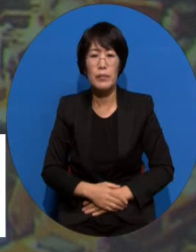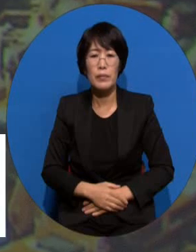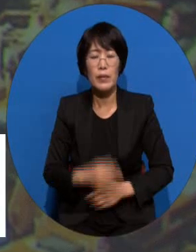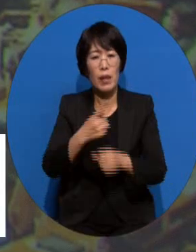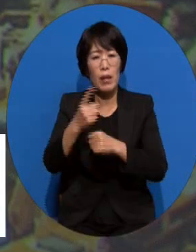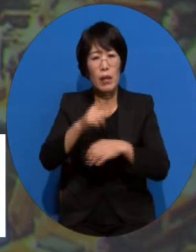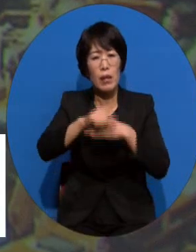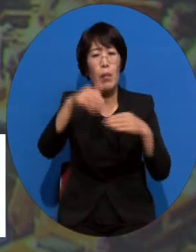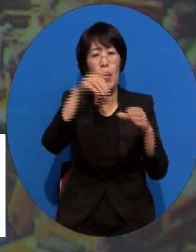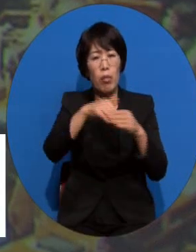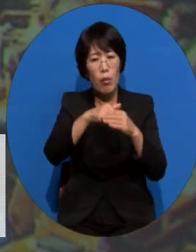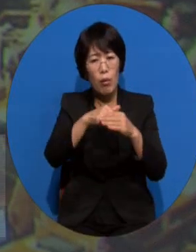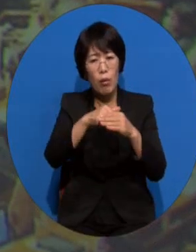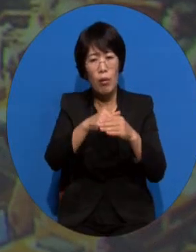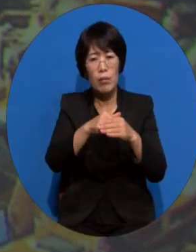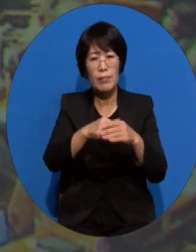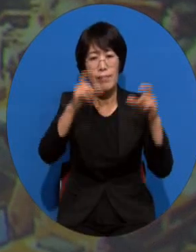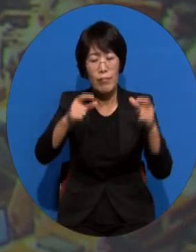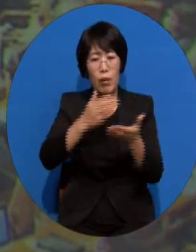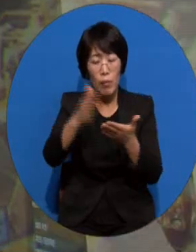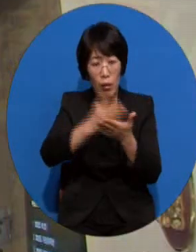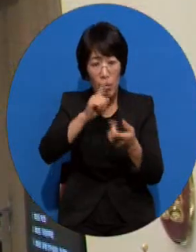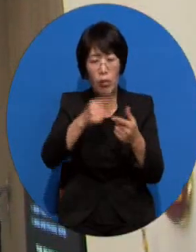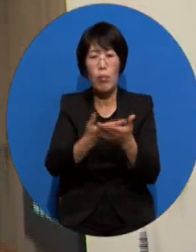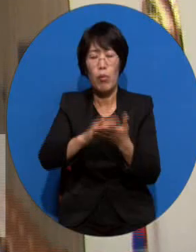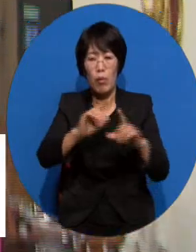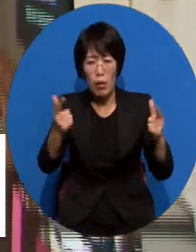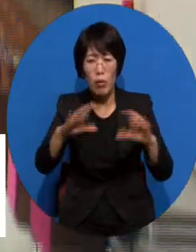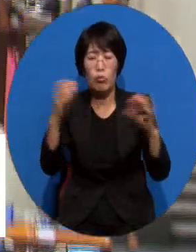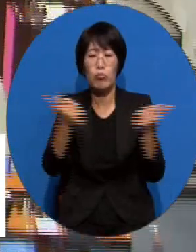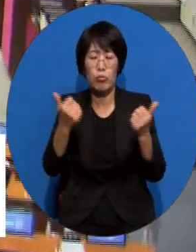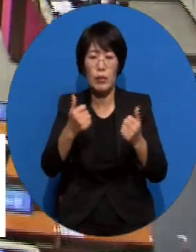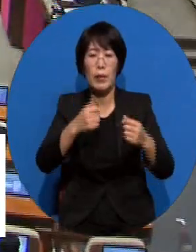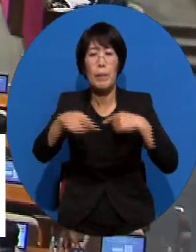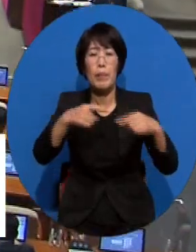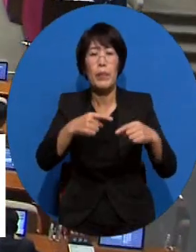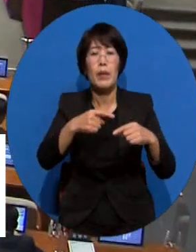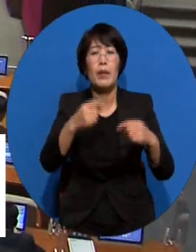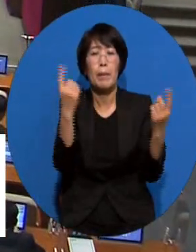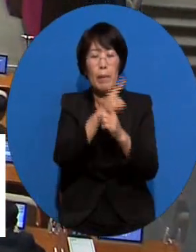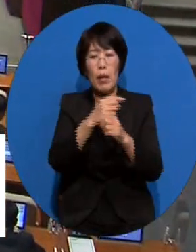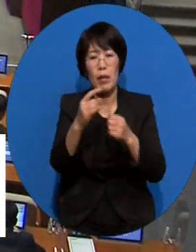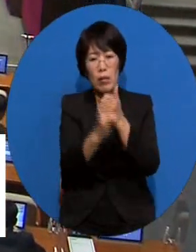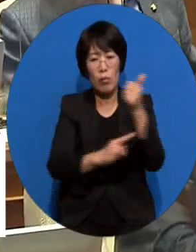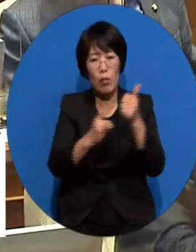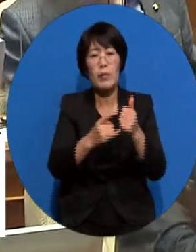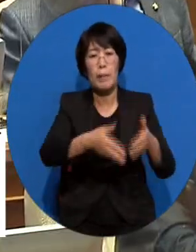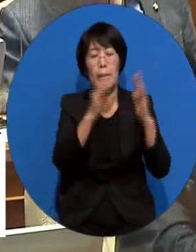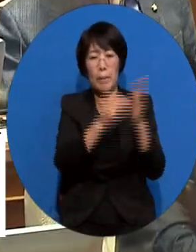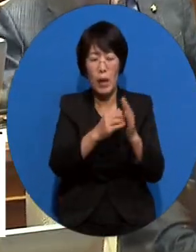내년 지방선거 선거구 획정 등 선거 제도 개편을 위한 국회 정치개혁특별위원회가 구성됐습니다